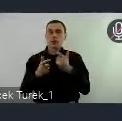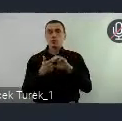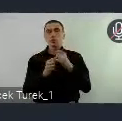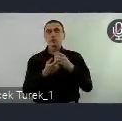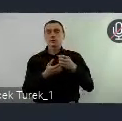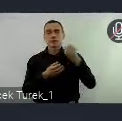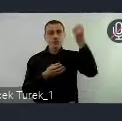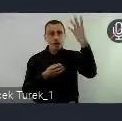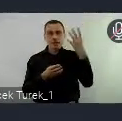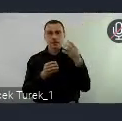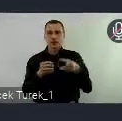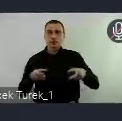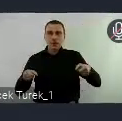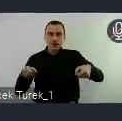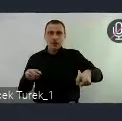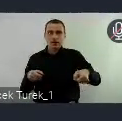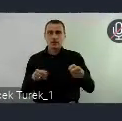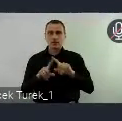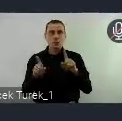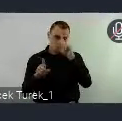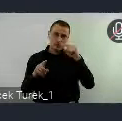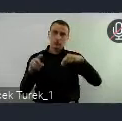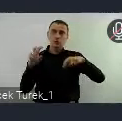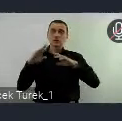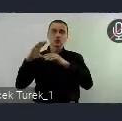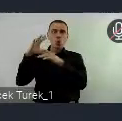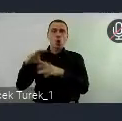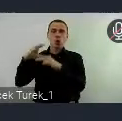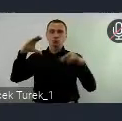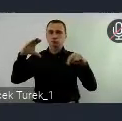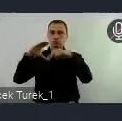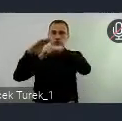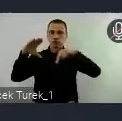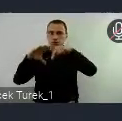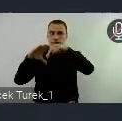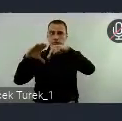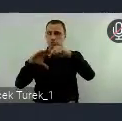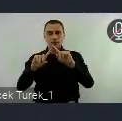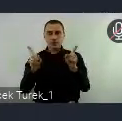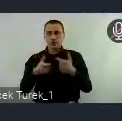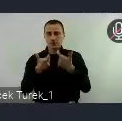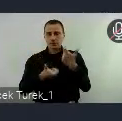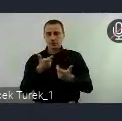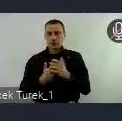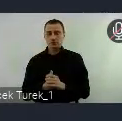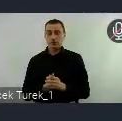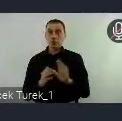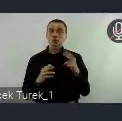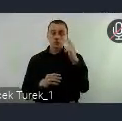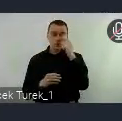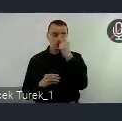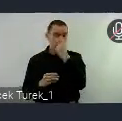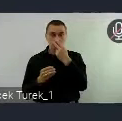zrobić barierkę nie można ludziom pozwalać na swobodne wchodzenie pod takie w takie miejsce dlatego że ktoś tam nie widzi po prostu nie widzi